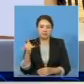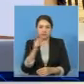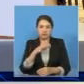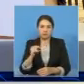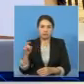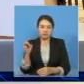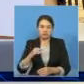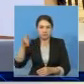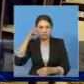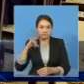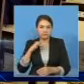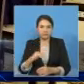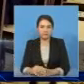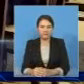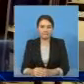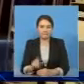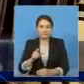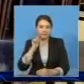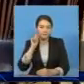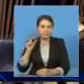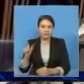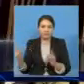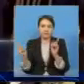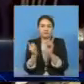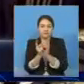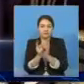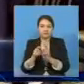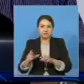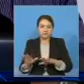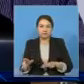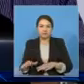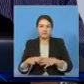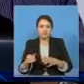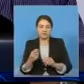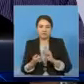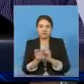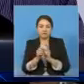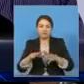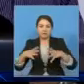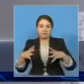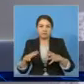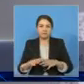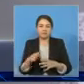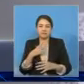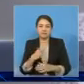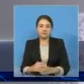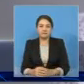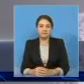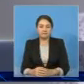Конституции Республики Казахстан. А на молодых людей встреча с людьми, прошедшими горнило конфликта, произвела большое впечатление.